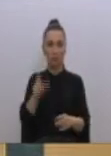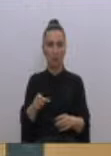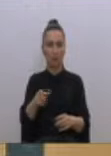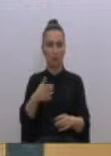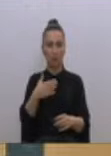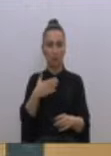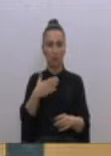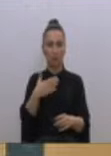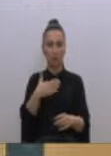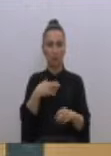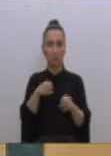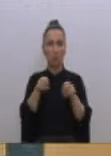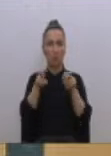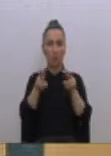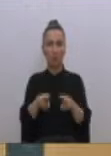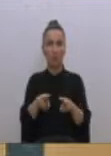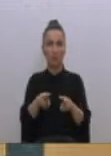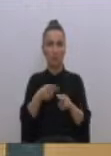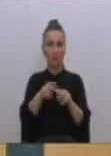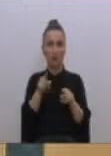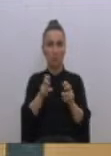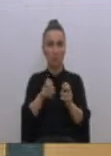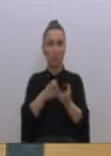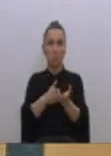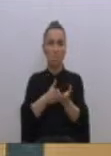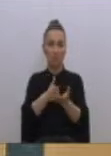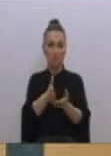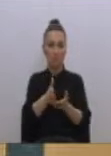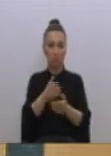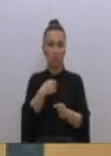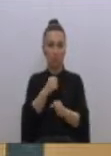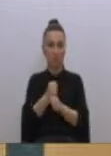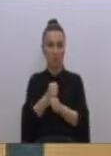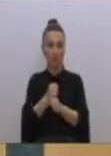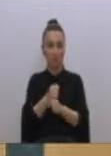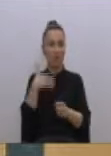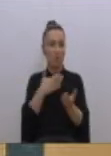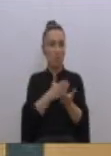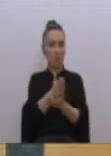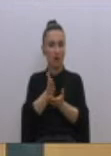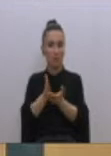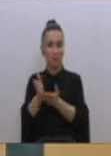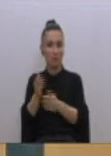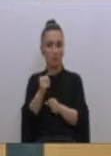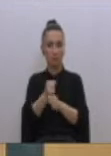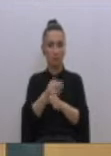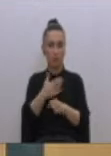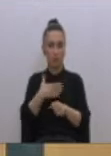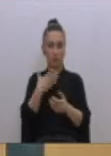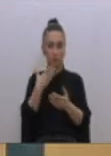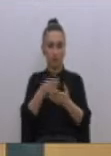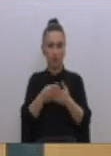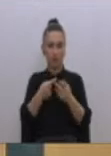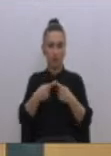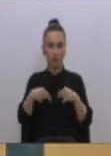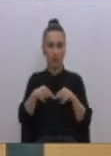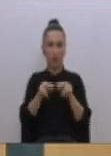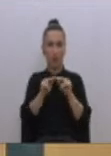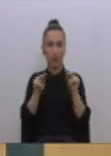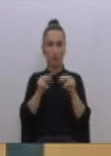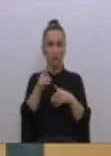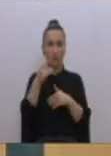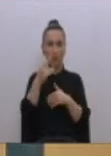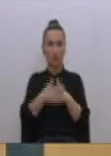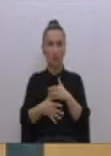ტრეინ სპეციალურად ამ მიმართულებით მრავალი მიმართულებს ჩვენი სასწავლო